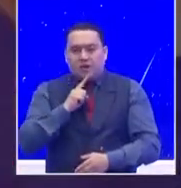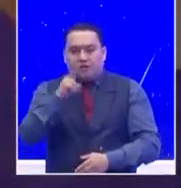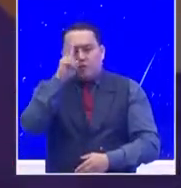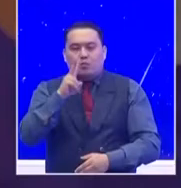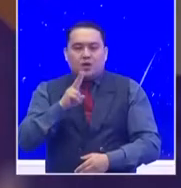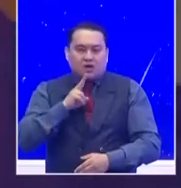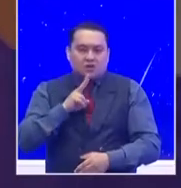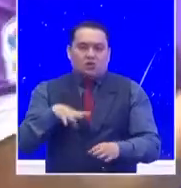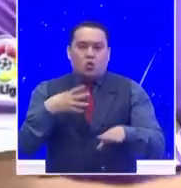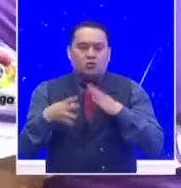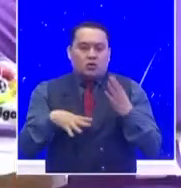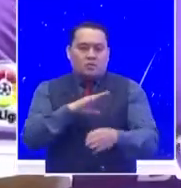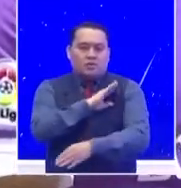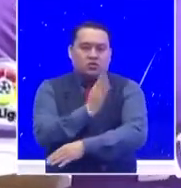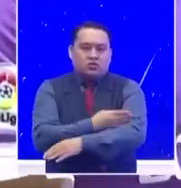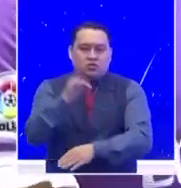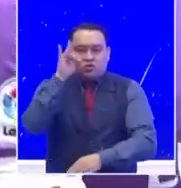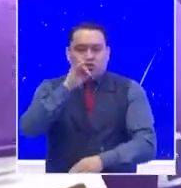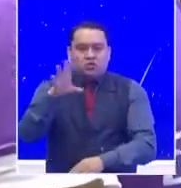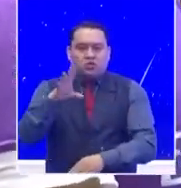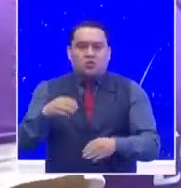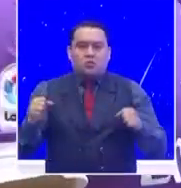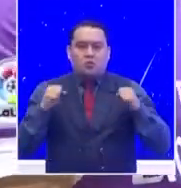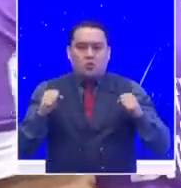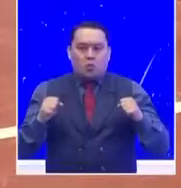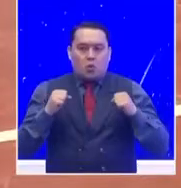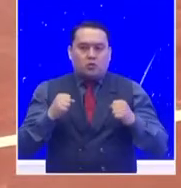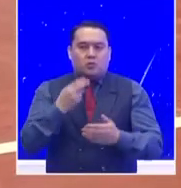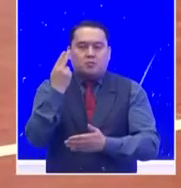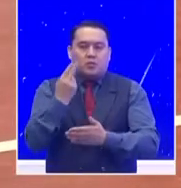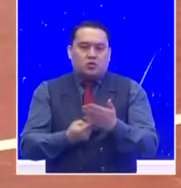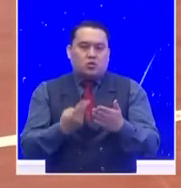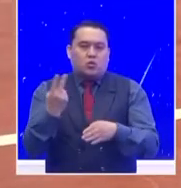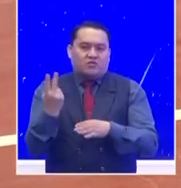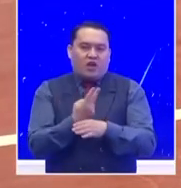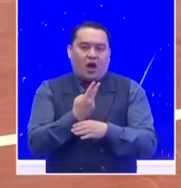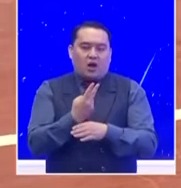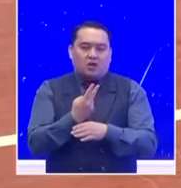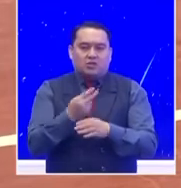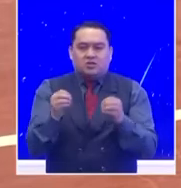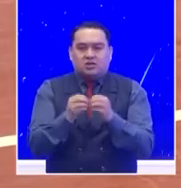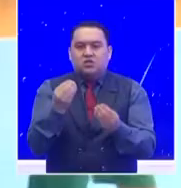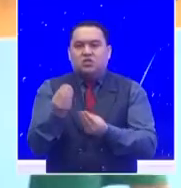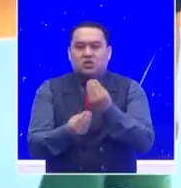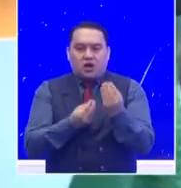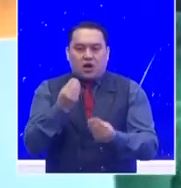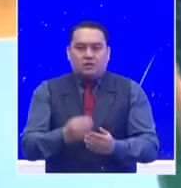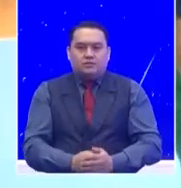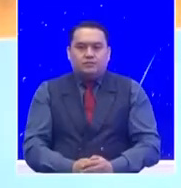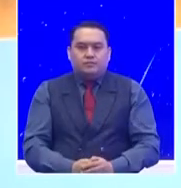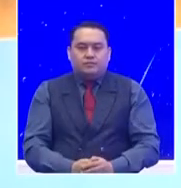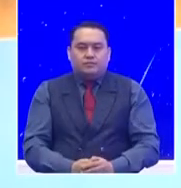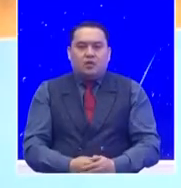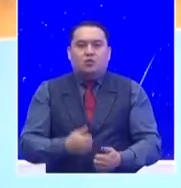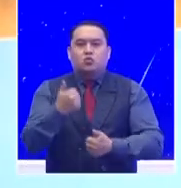борьбе тогда звание чемпиона досталось команде «Спортмедиа», потерпевшая лишь 2 поражения в 10 матчах. Турнир